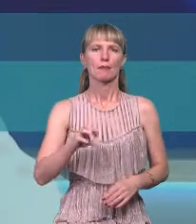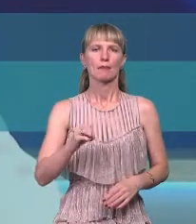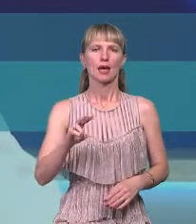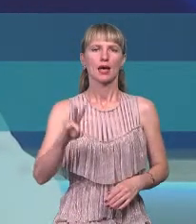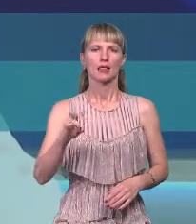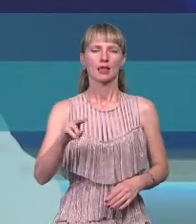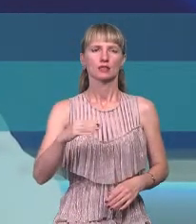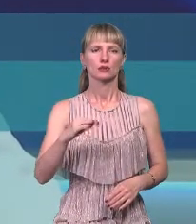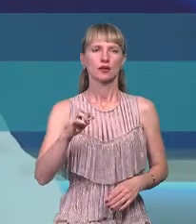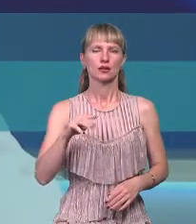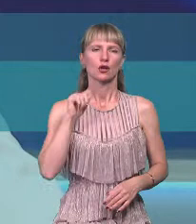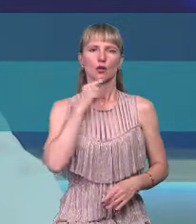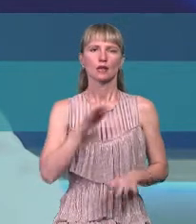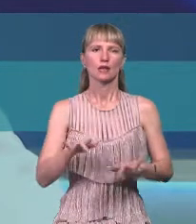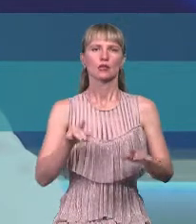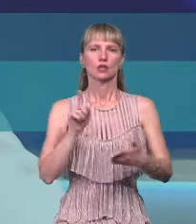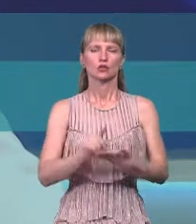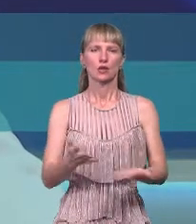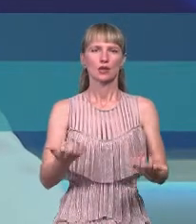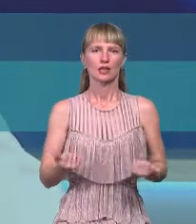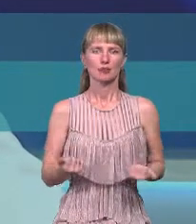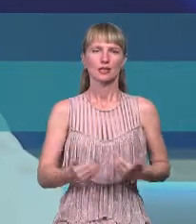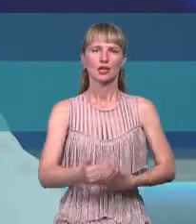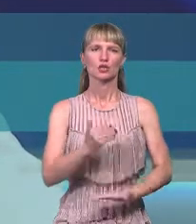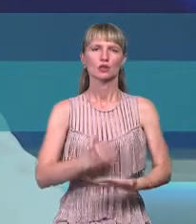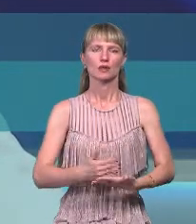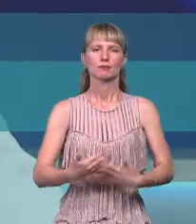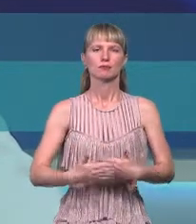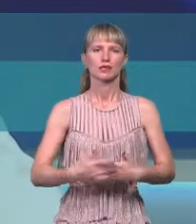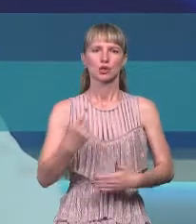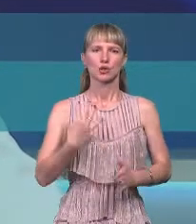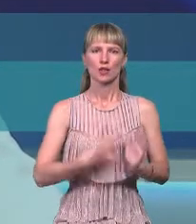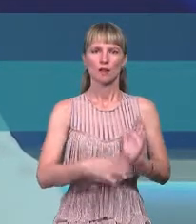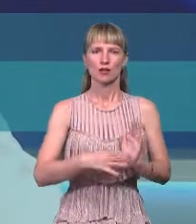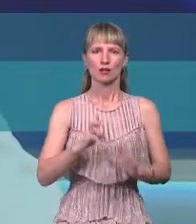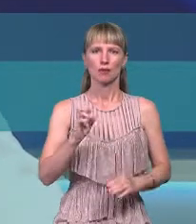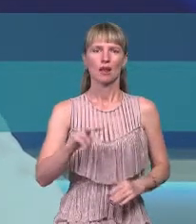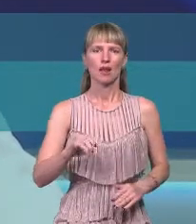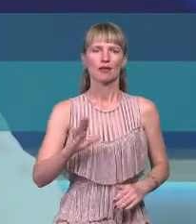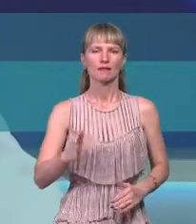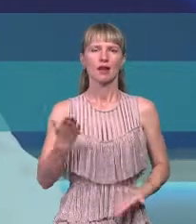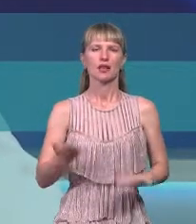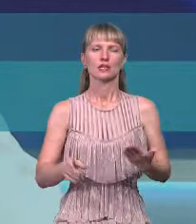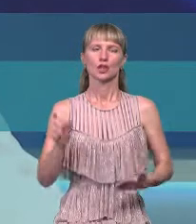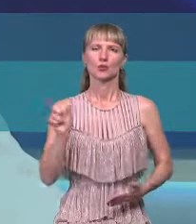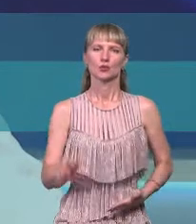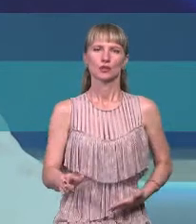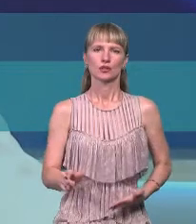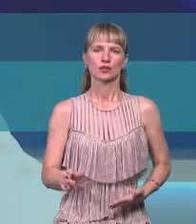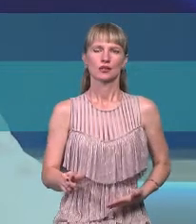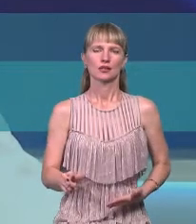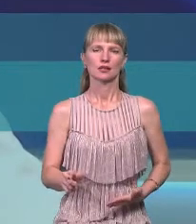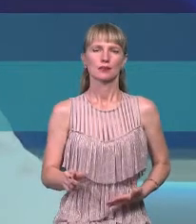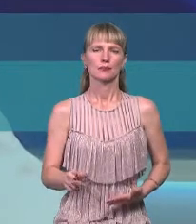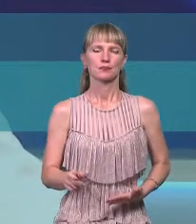має отримати результат близько 190 балів. А якщо людина, наприклад,